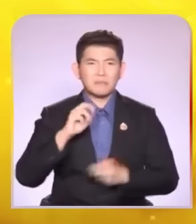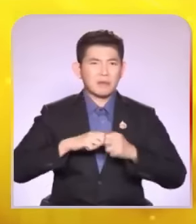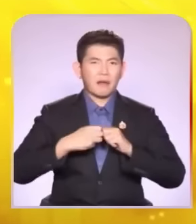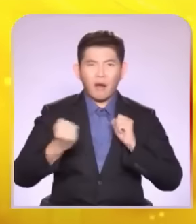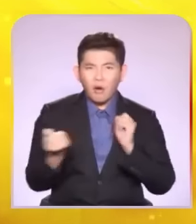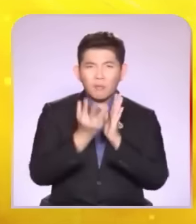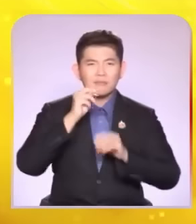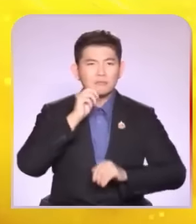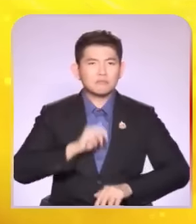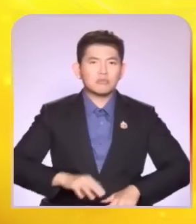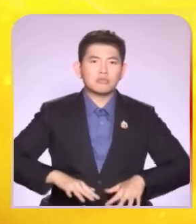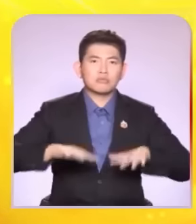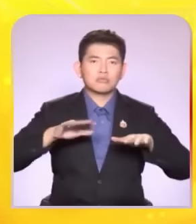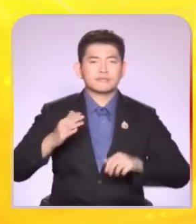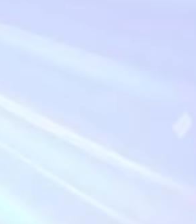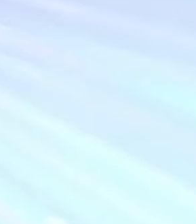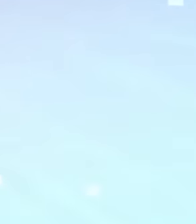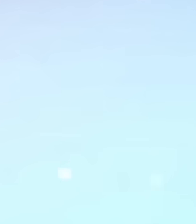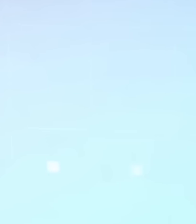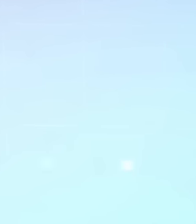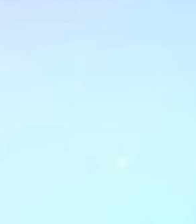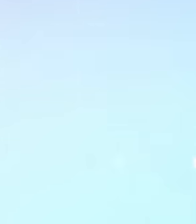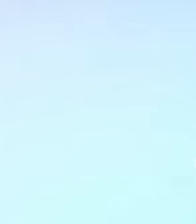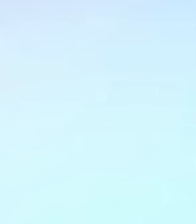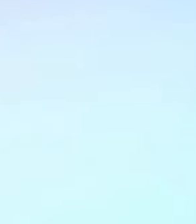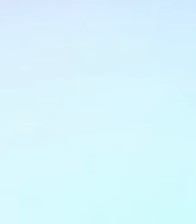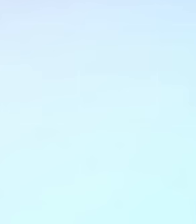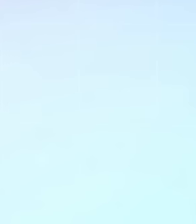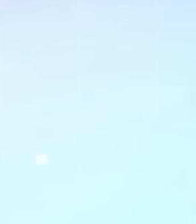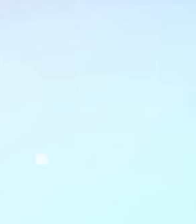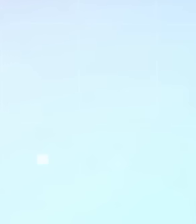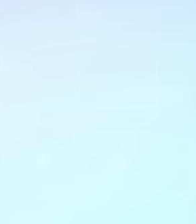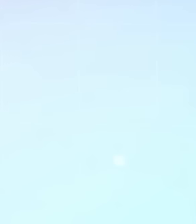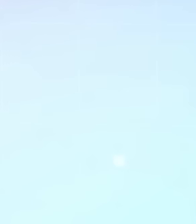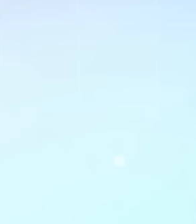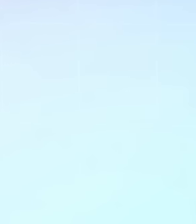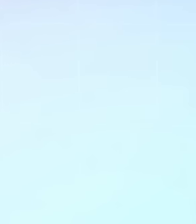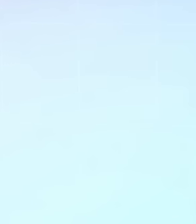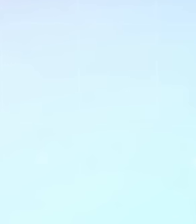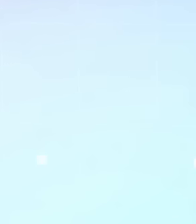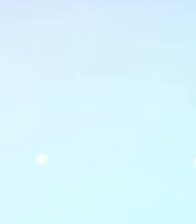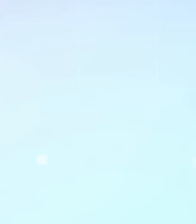แรงของน้ำท่วมนะครับแบบนี้ฮะคุณผู้ชมครับ